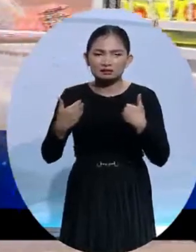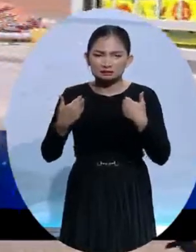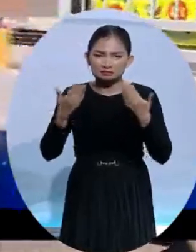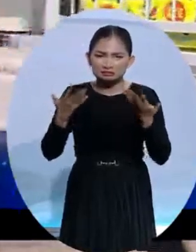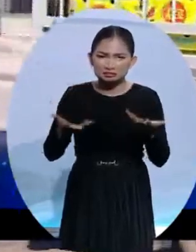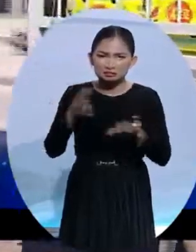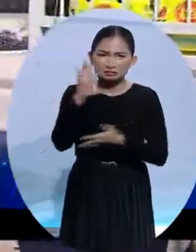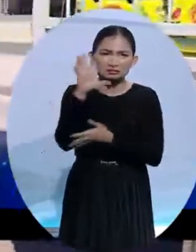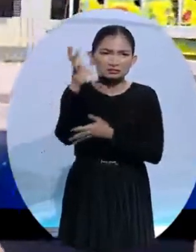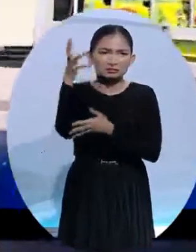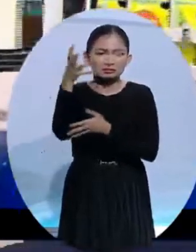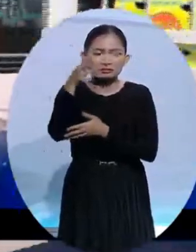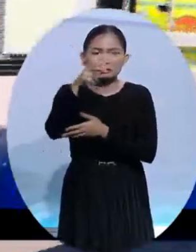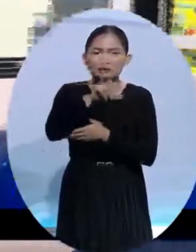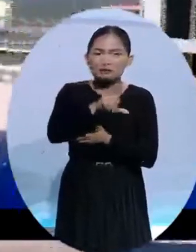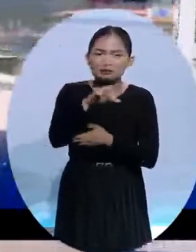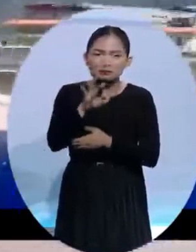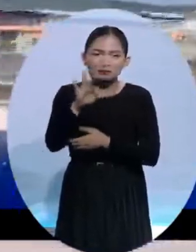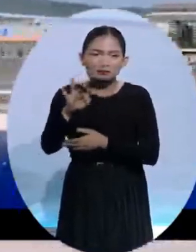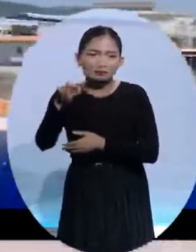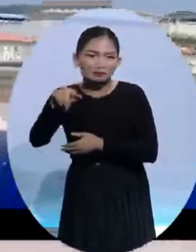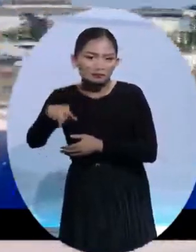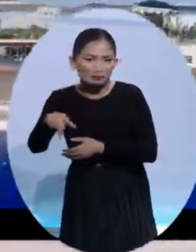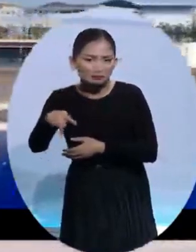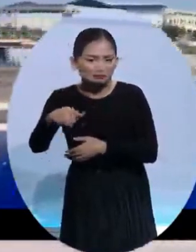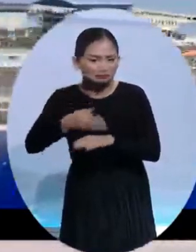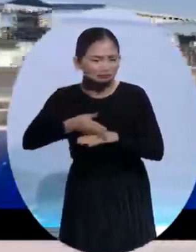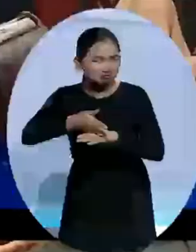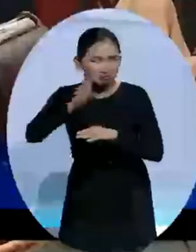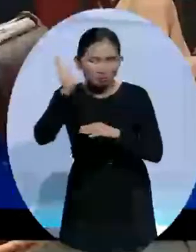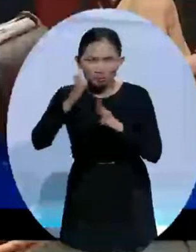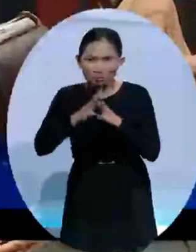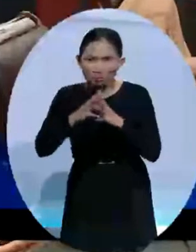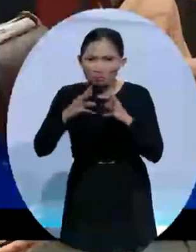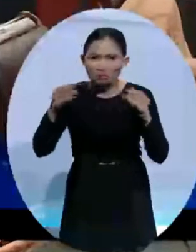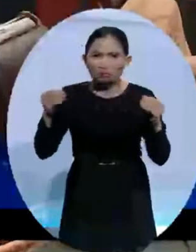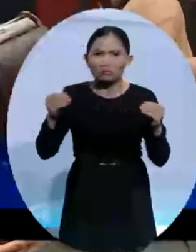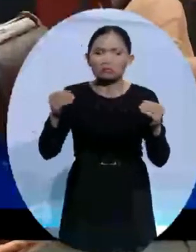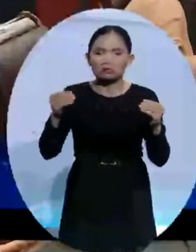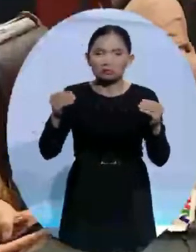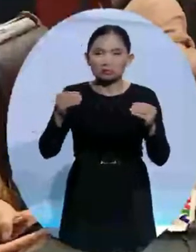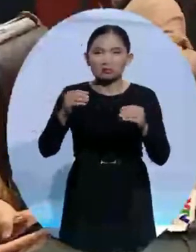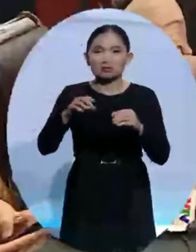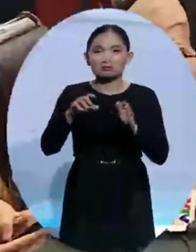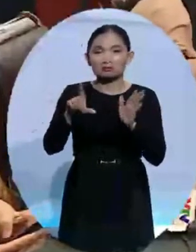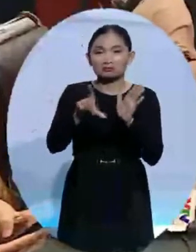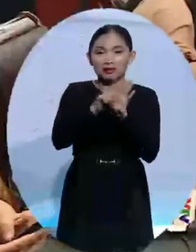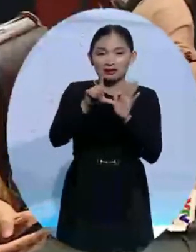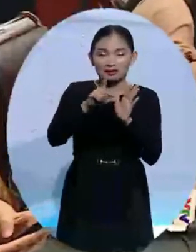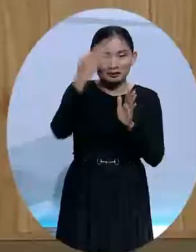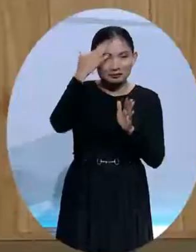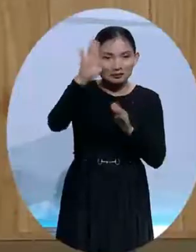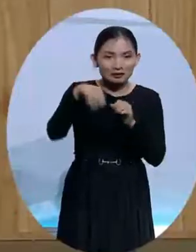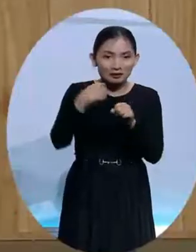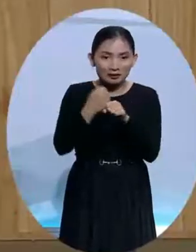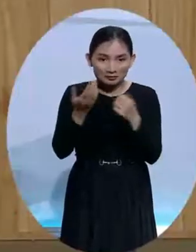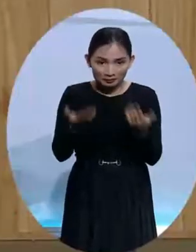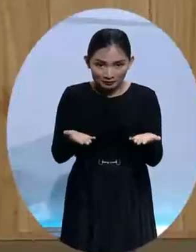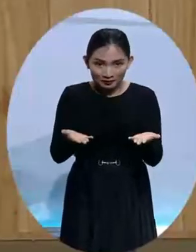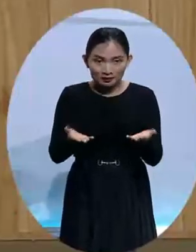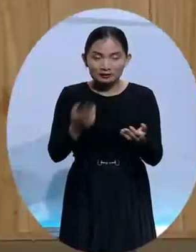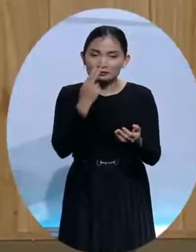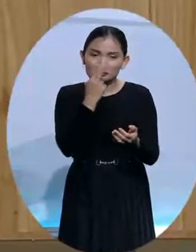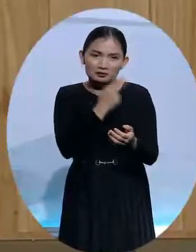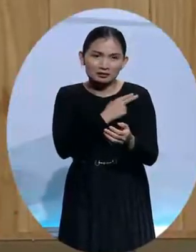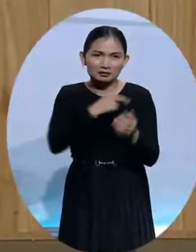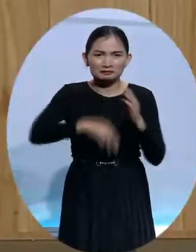sản của Việt Nam đã đạt hơn 32 tỷ đô la Mỹ, tăng 12,2% so với cùng kỳ năm ngoái. Còn đối với nguồn cung trong nước, Bộ Nông nghiệp